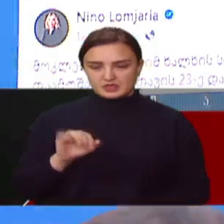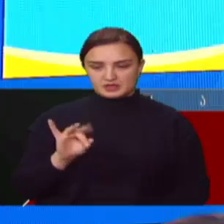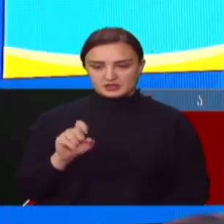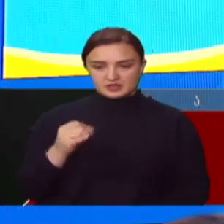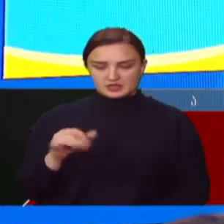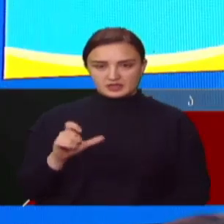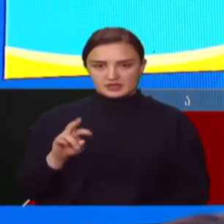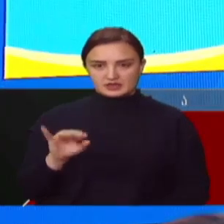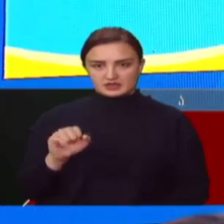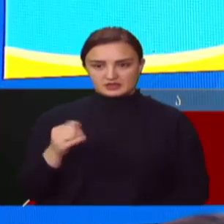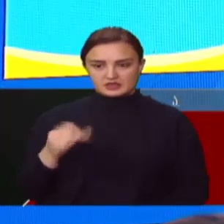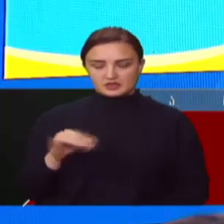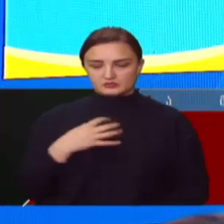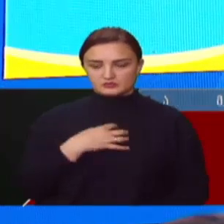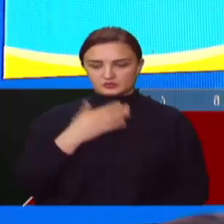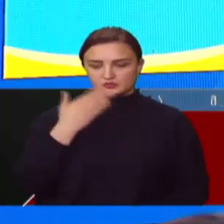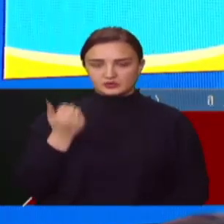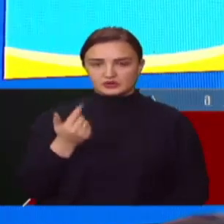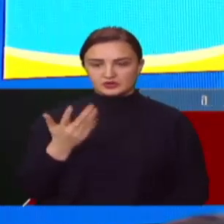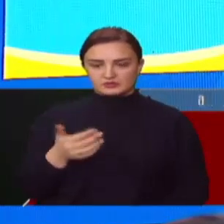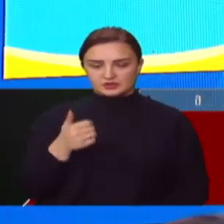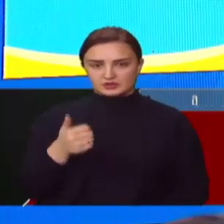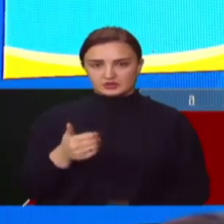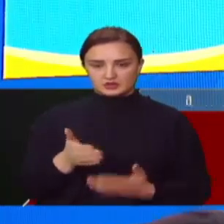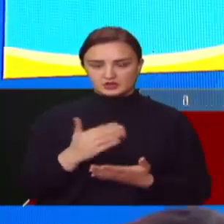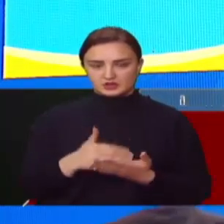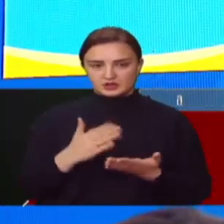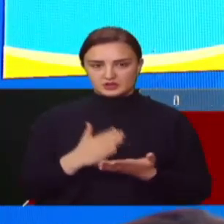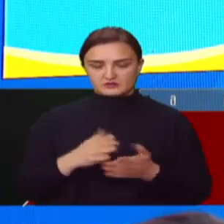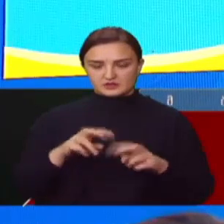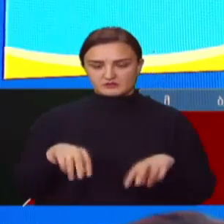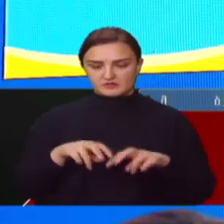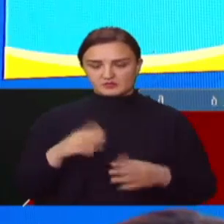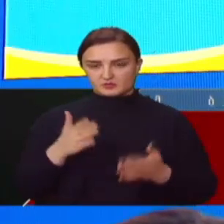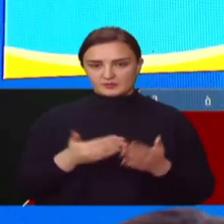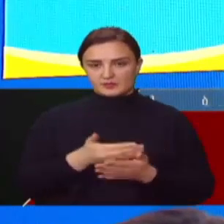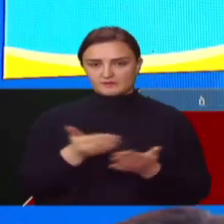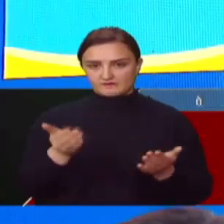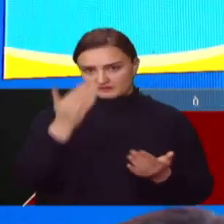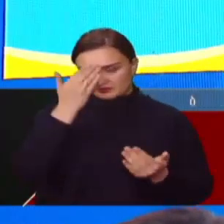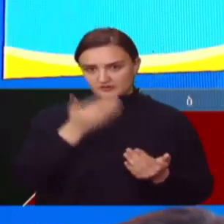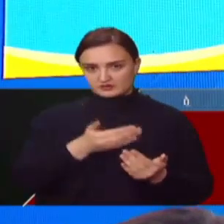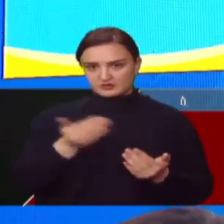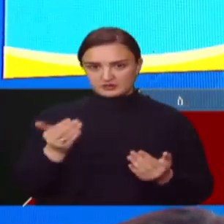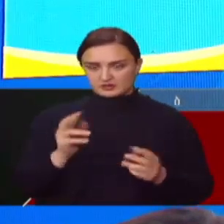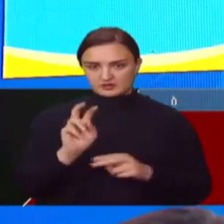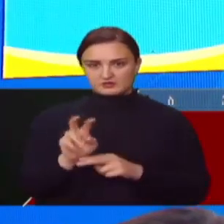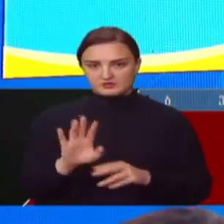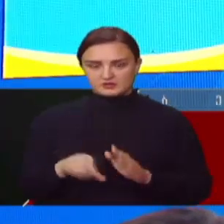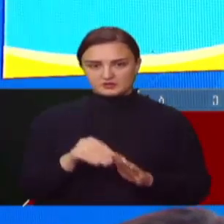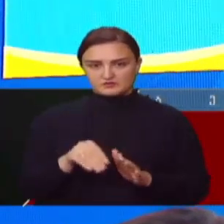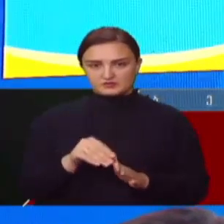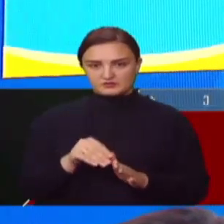NDI. Mishlova ar aqs ramdenat kargi shedegi gaqt klevebshi tuki tkveni amomcheveli armiu